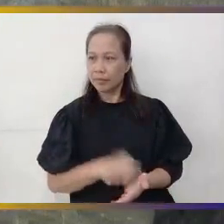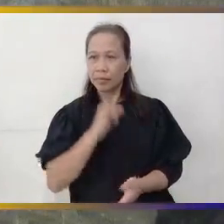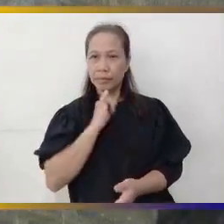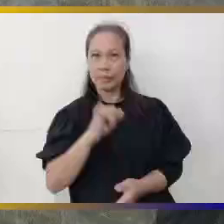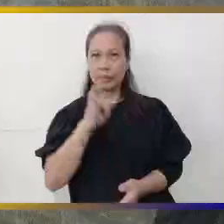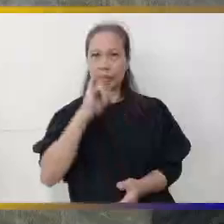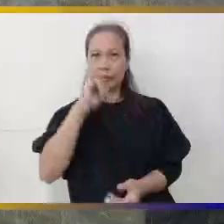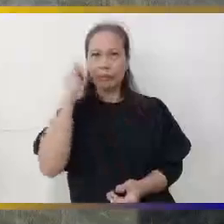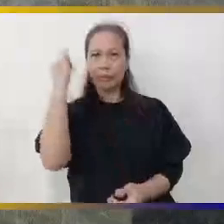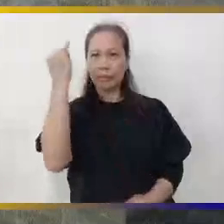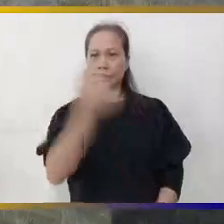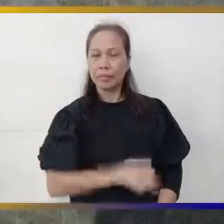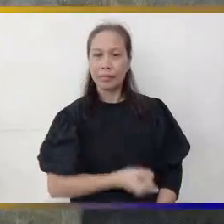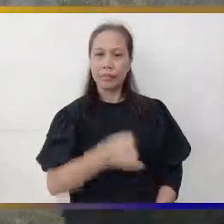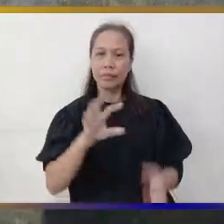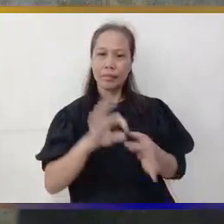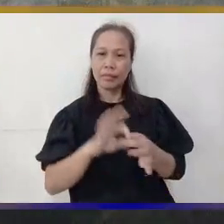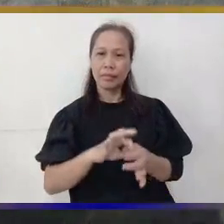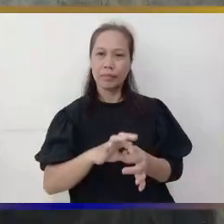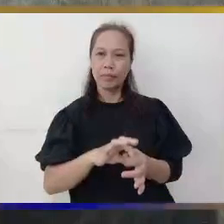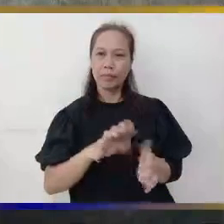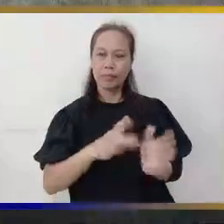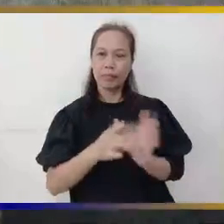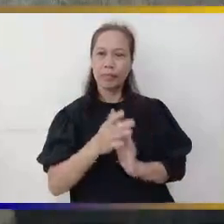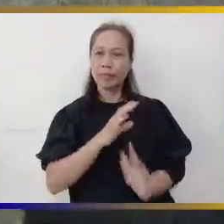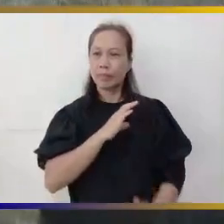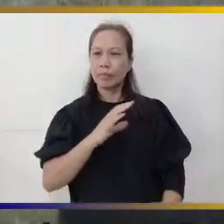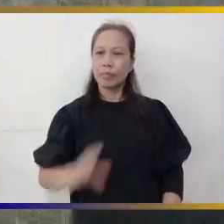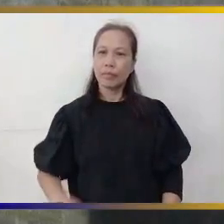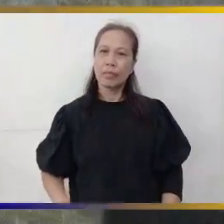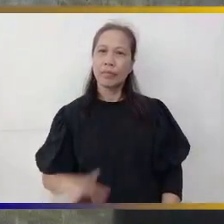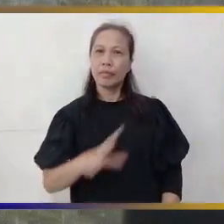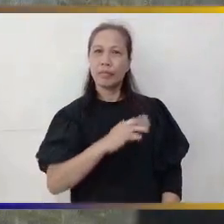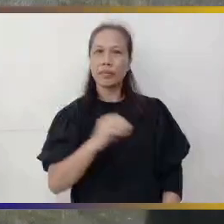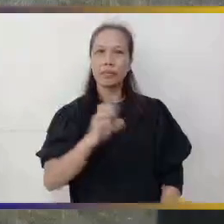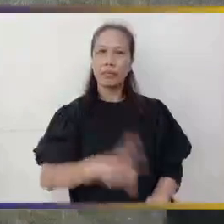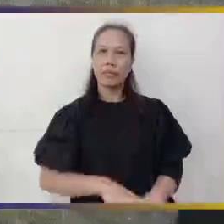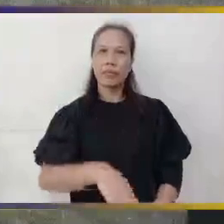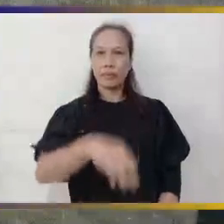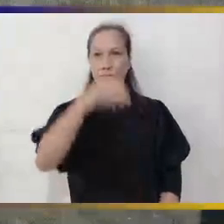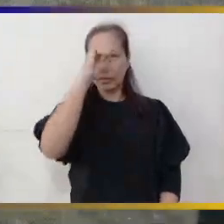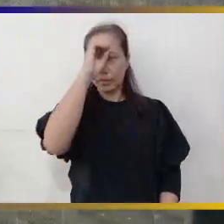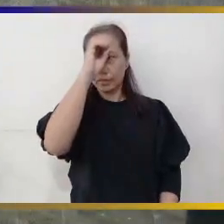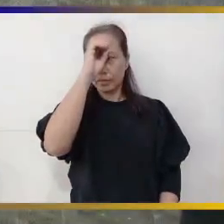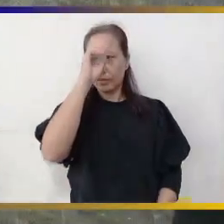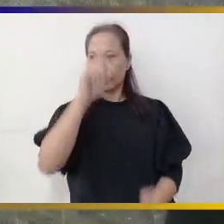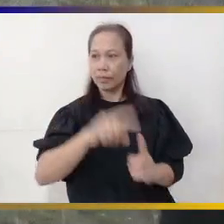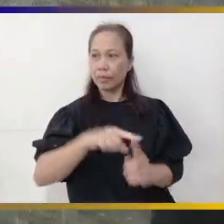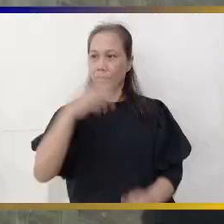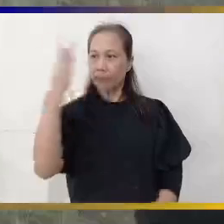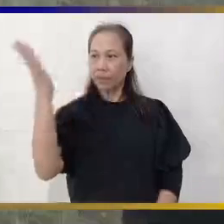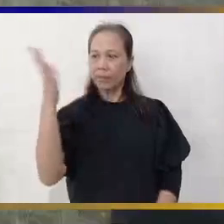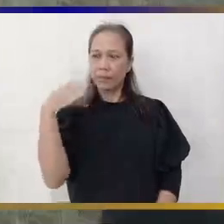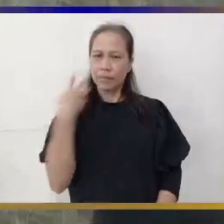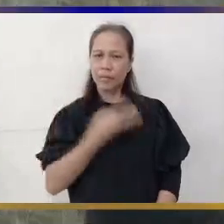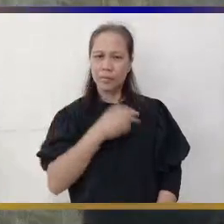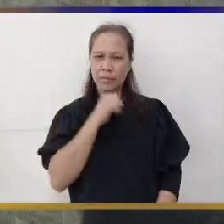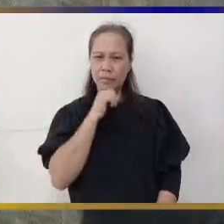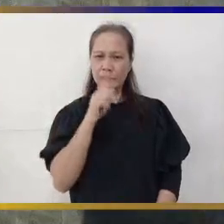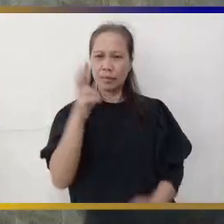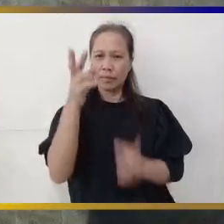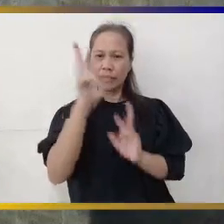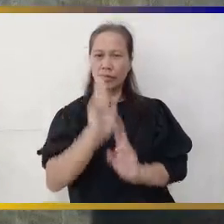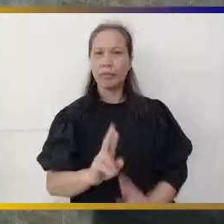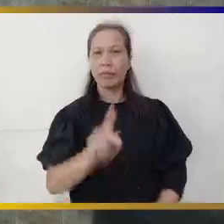jesukristo come unto me and learn Of Me You see kasi hindi mo irerespeto ang isang tao ang isang